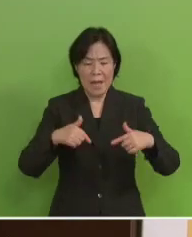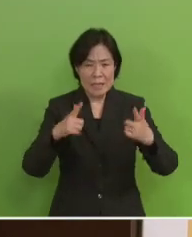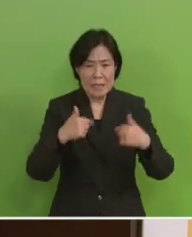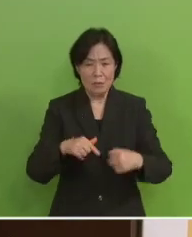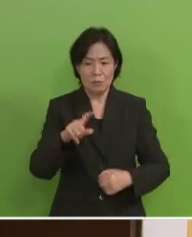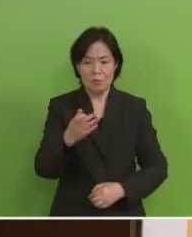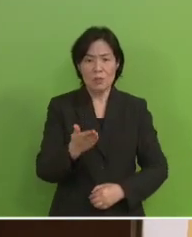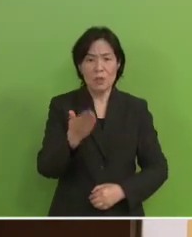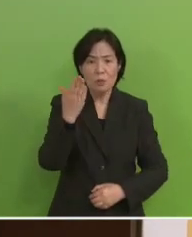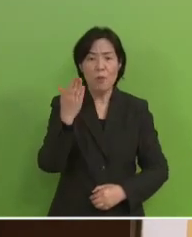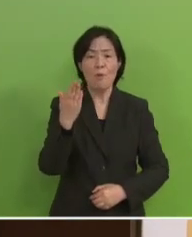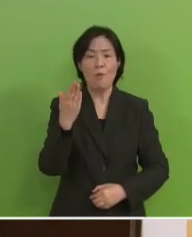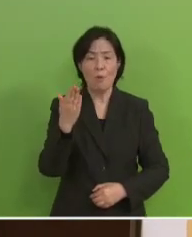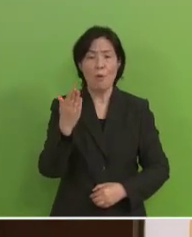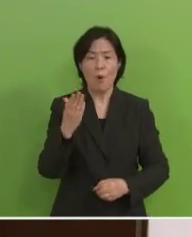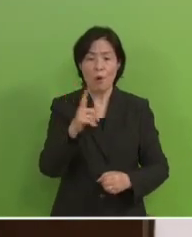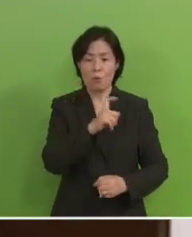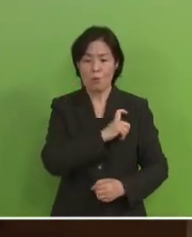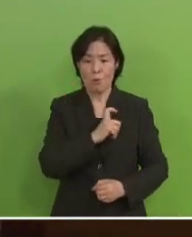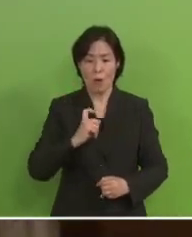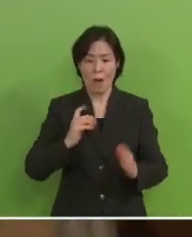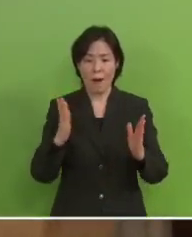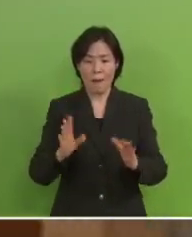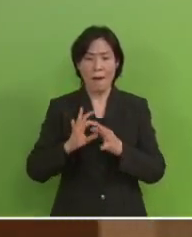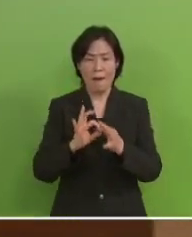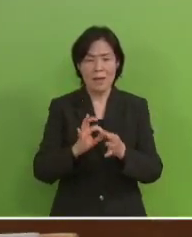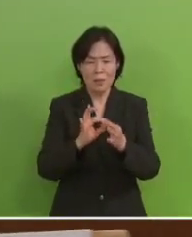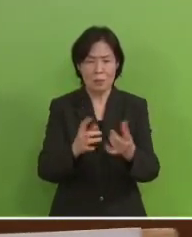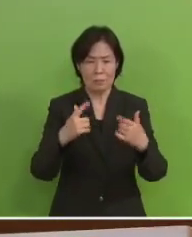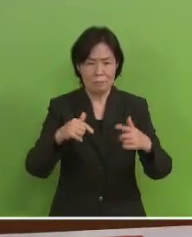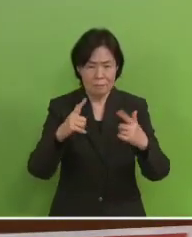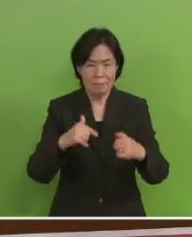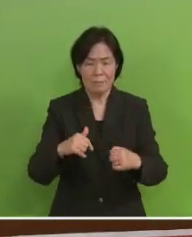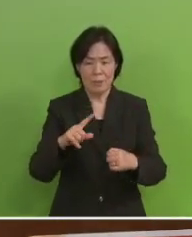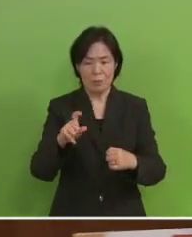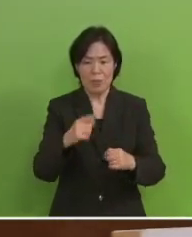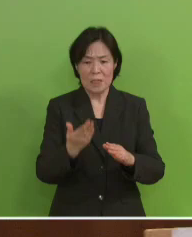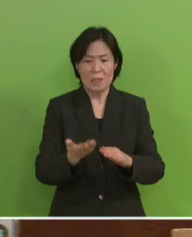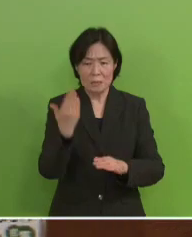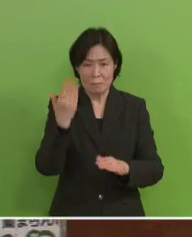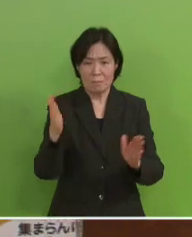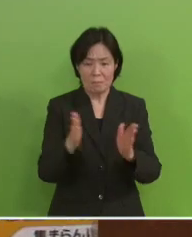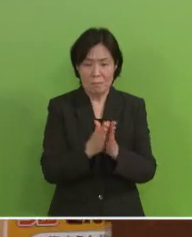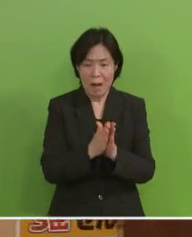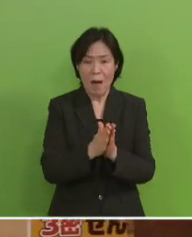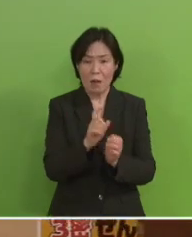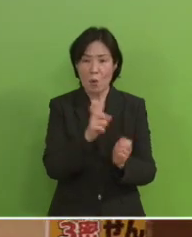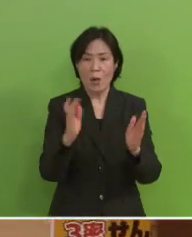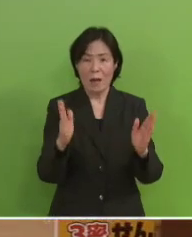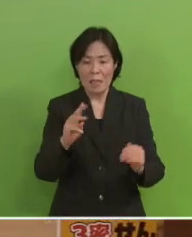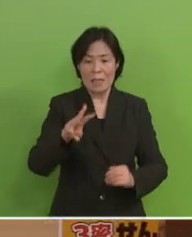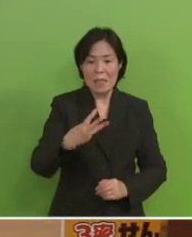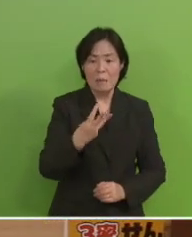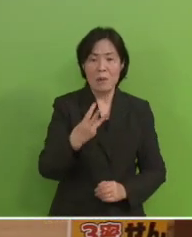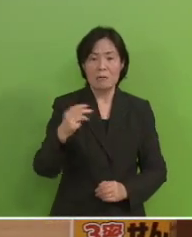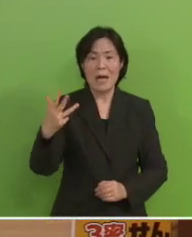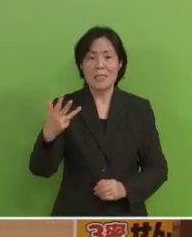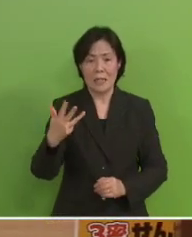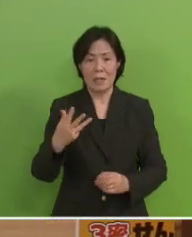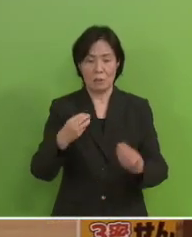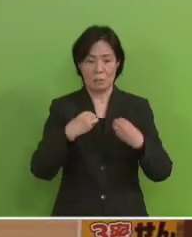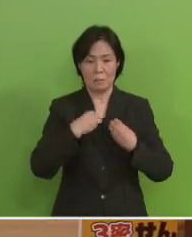陽性かくにん10日連続続いておりますこの10日間で308名の陽性者が確認されてい